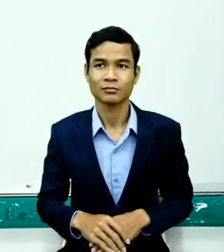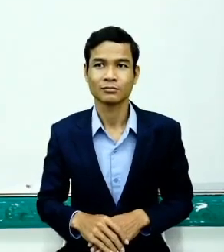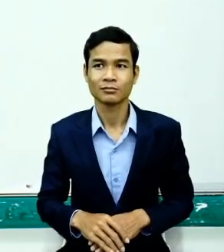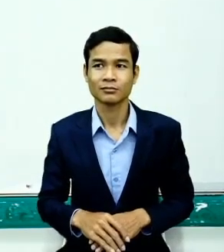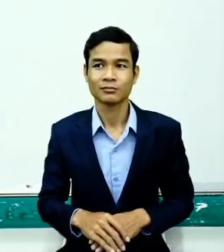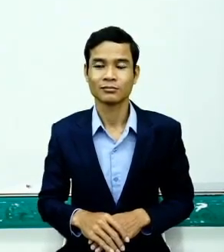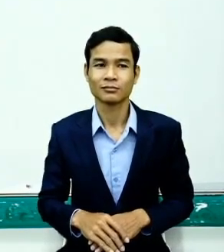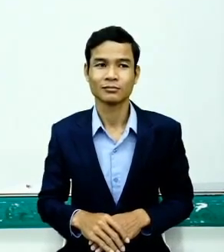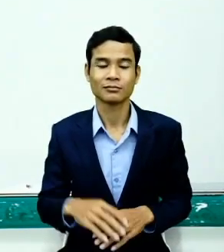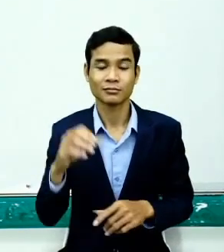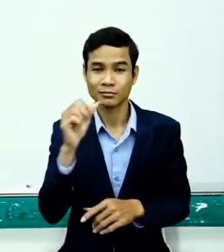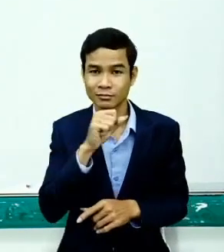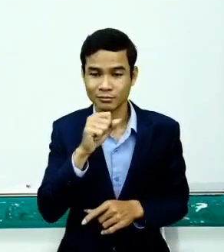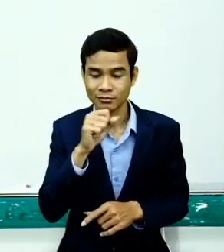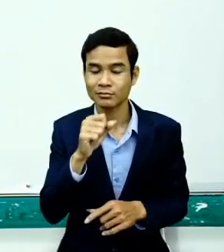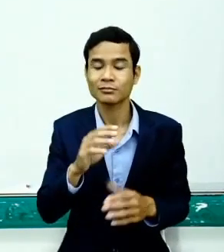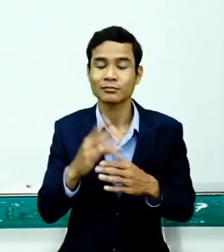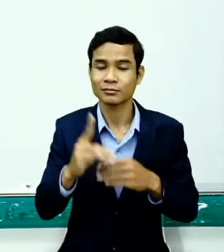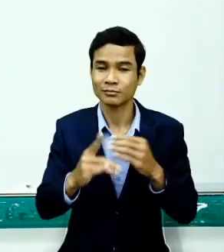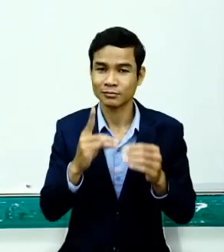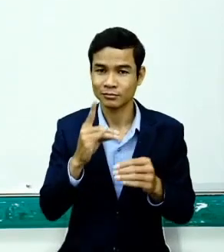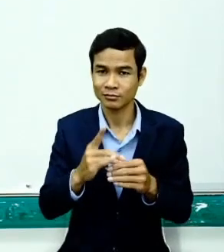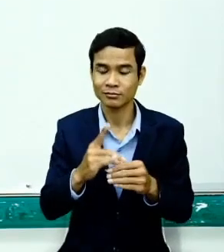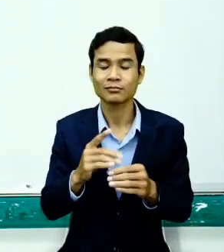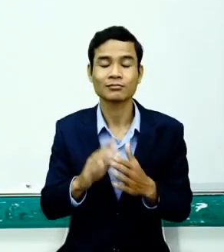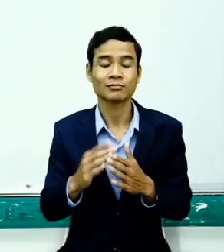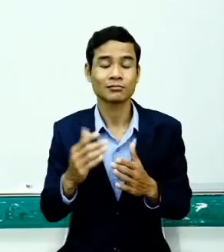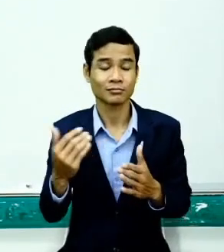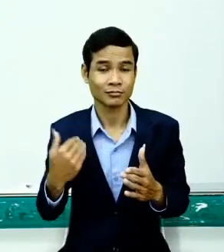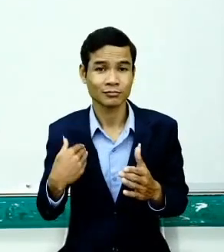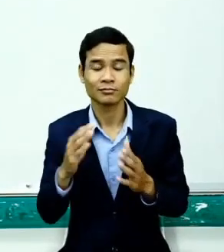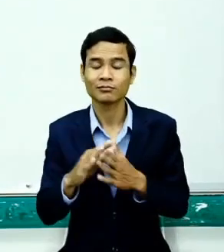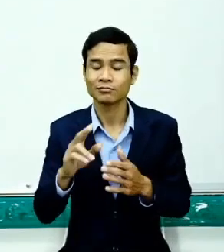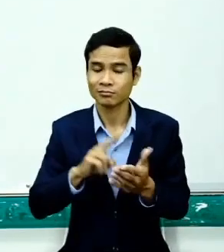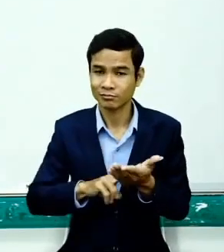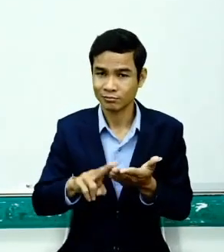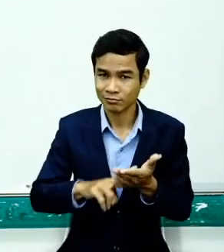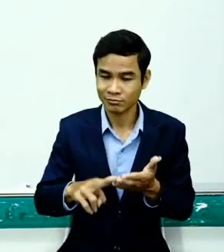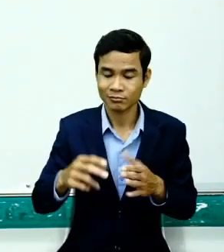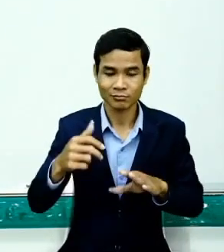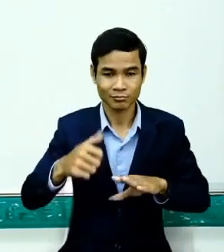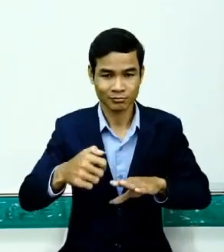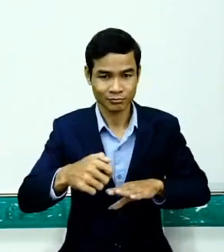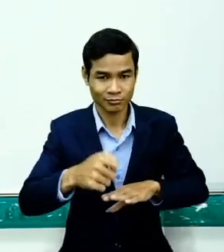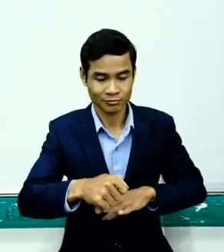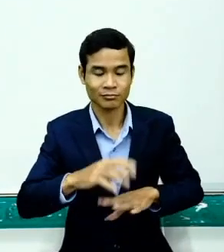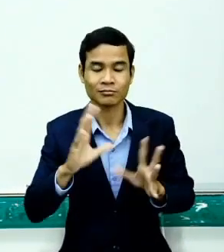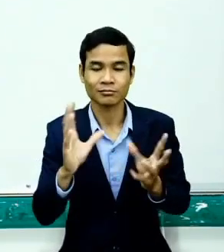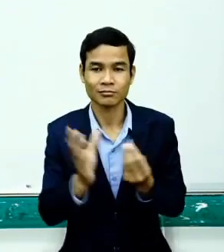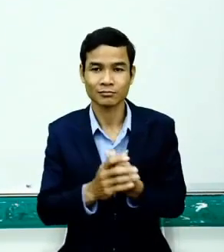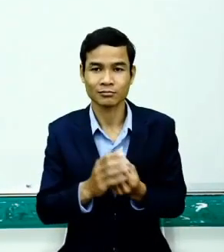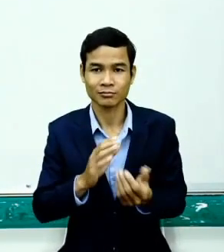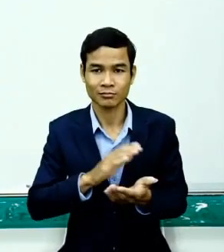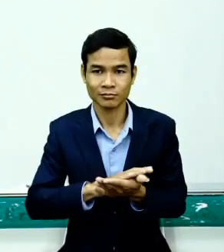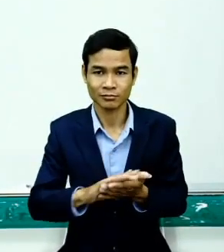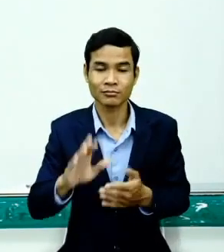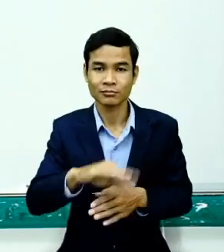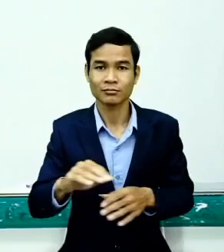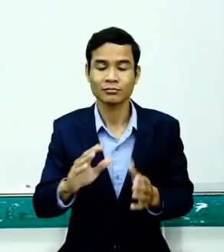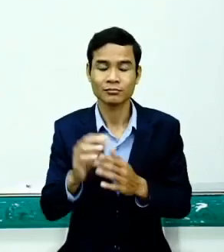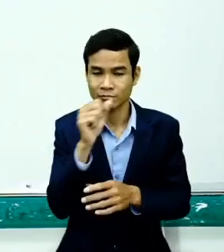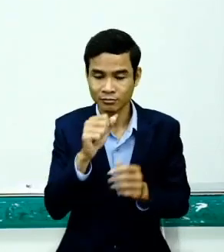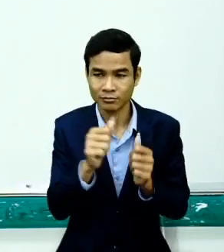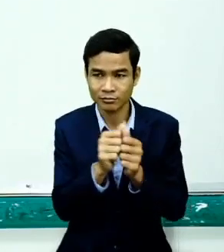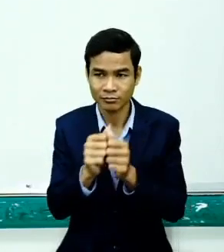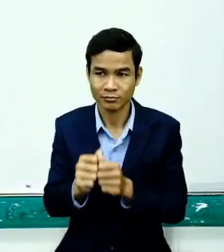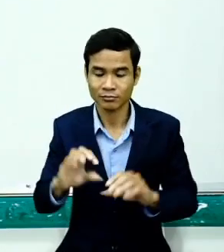Chẳng bắt chúng mình là dương chỉ riêng cứ tệ tôn. Chà ta nâng ca thua là máy cắt cỡ cho ở bàn sát nè. Ta chập đám chỉ riêng cho mùi nạ cừu.